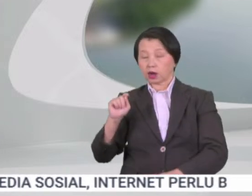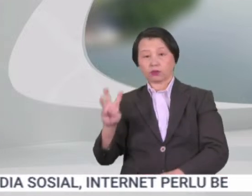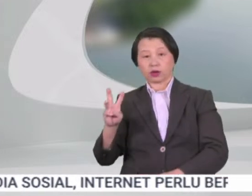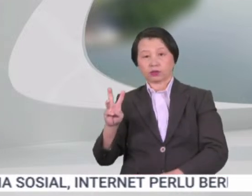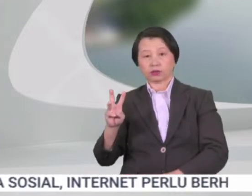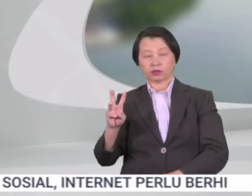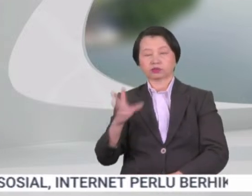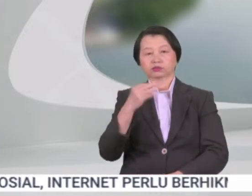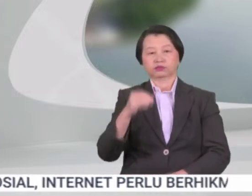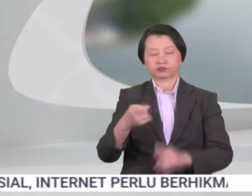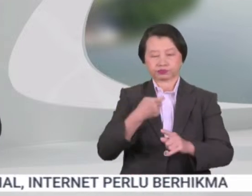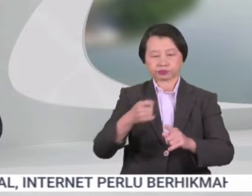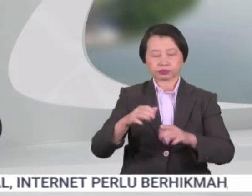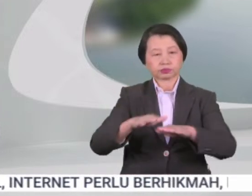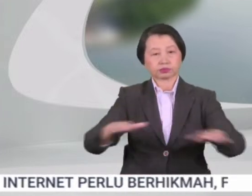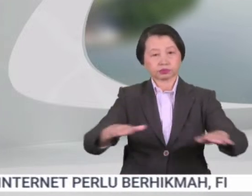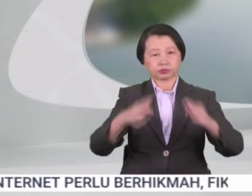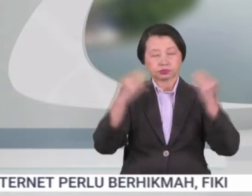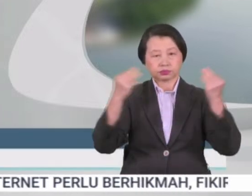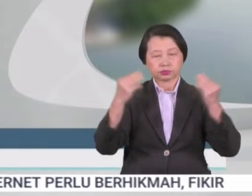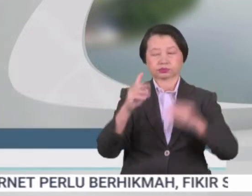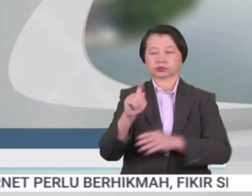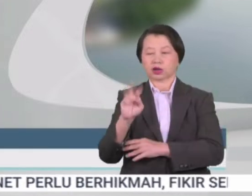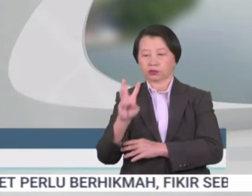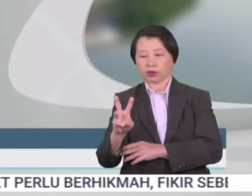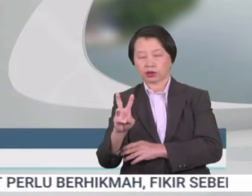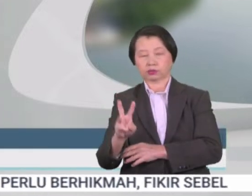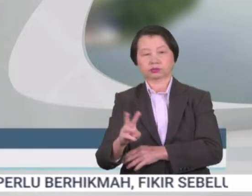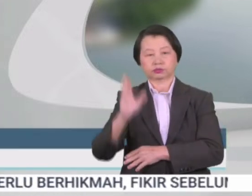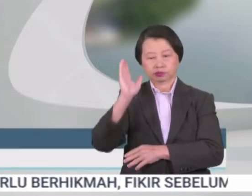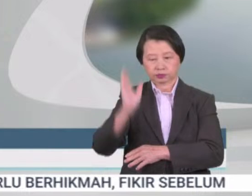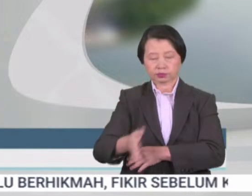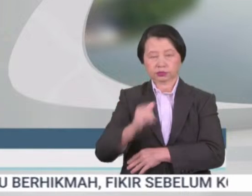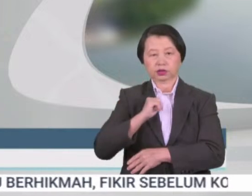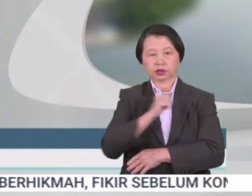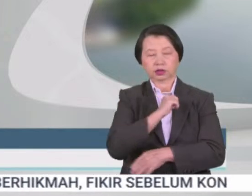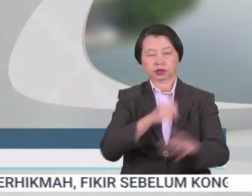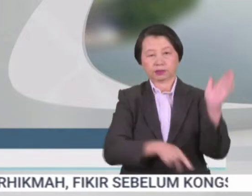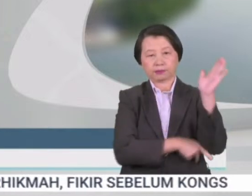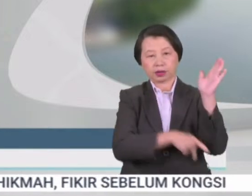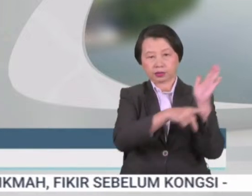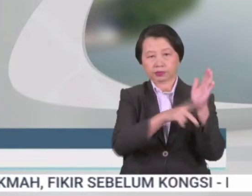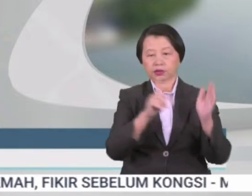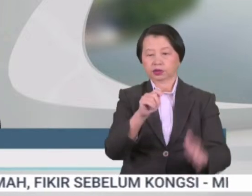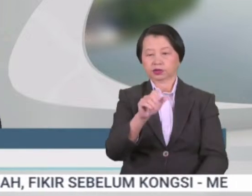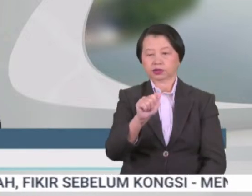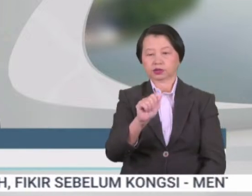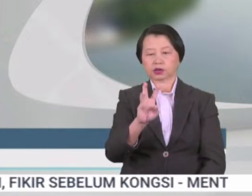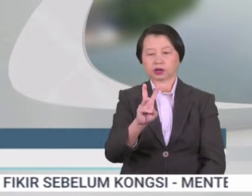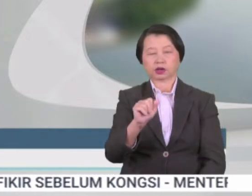konvoi bermula dari perkarangan Majlis perbandaran Tawau yang disempurnakan ahli parlimen Tawau